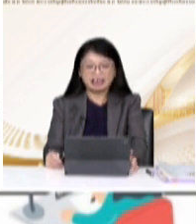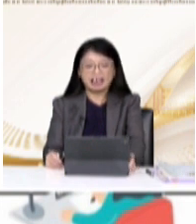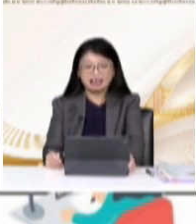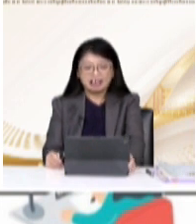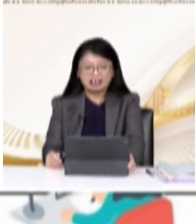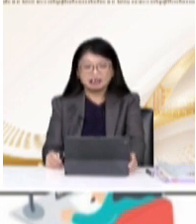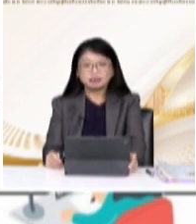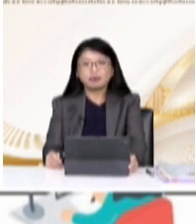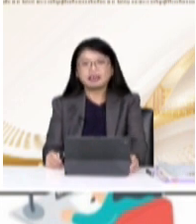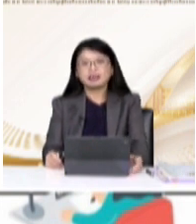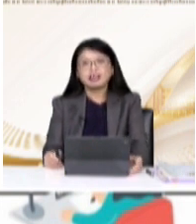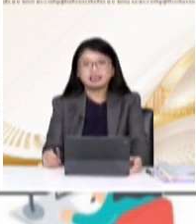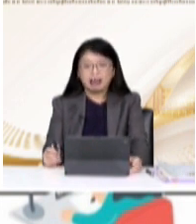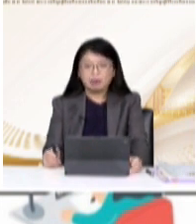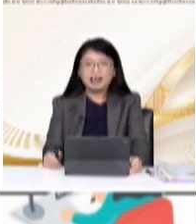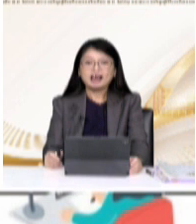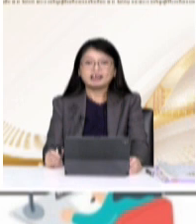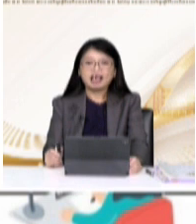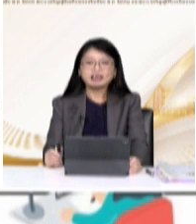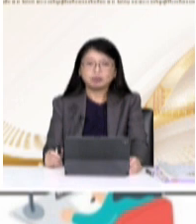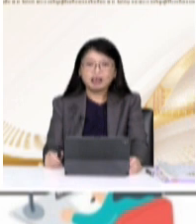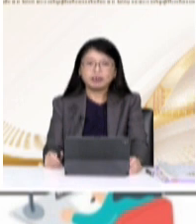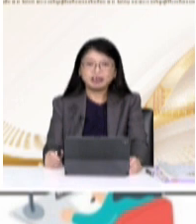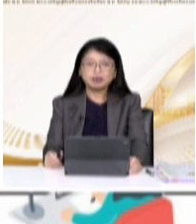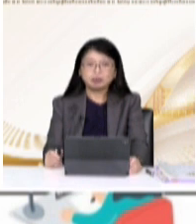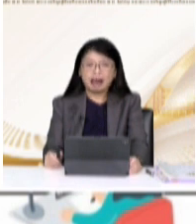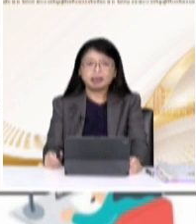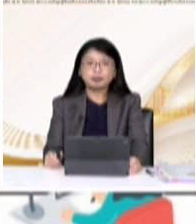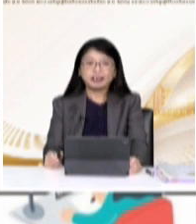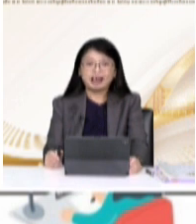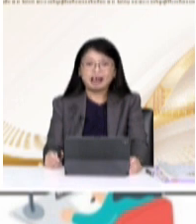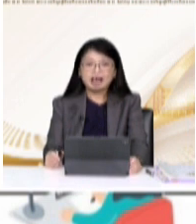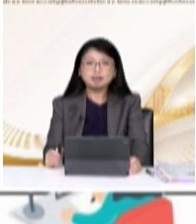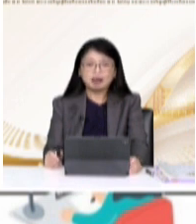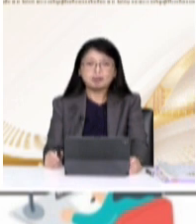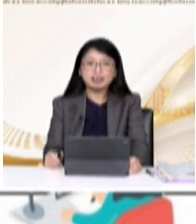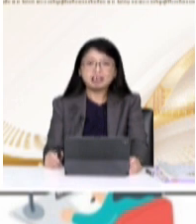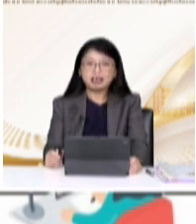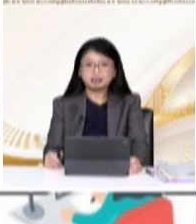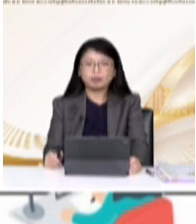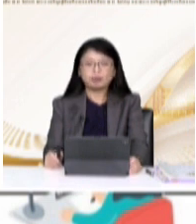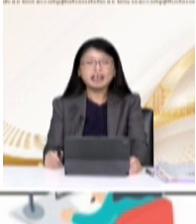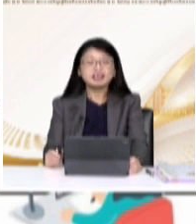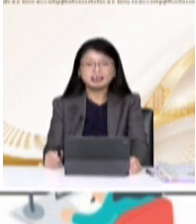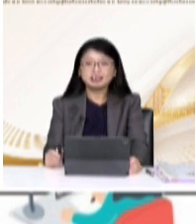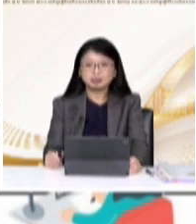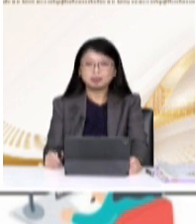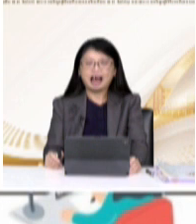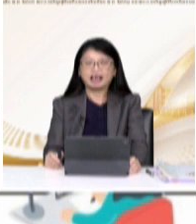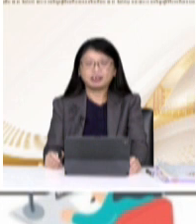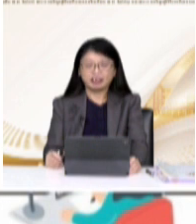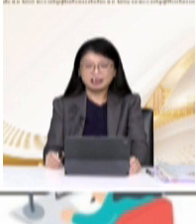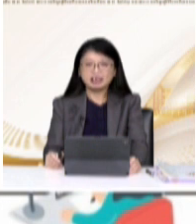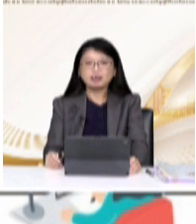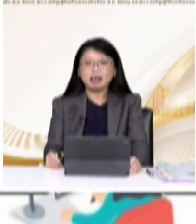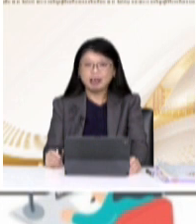ได้นะคะส่วนแต่ว่าถ้าเกิดว่ากรณีที่กฎหมายกำหนดอัตราค่าปรับเป็นวินัยอย่างสูงไว้เกิน 10,000 บาท